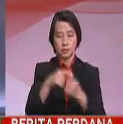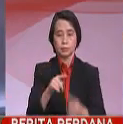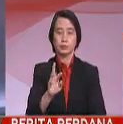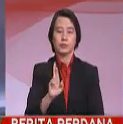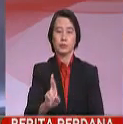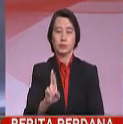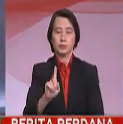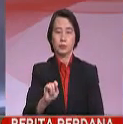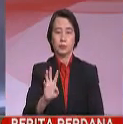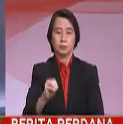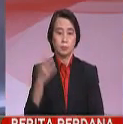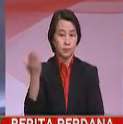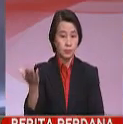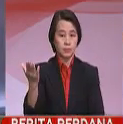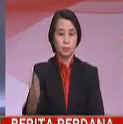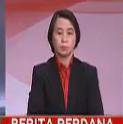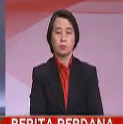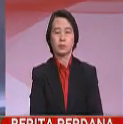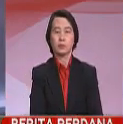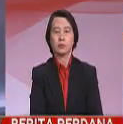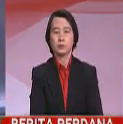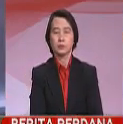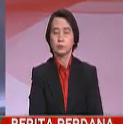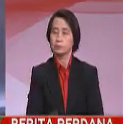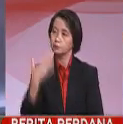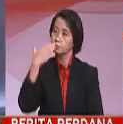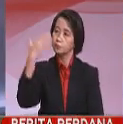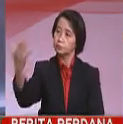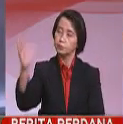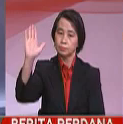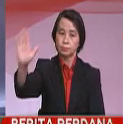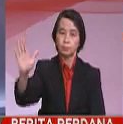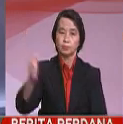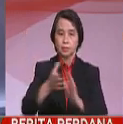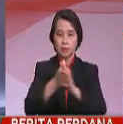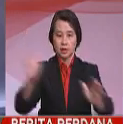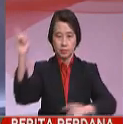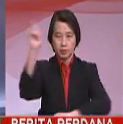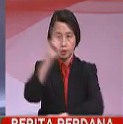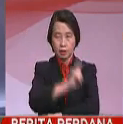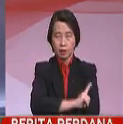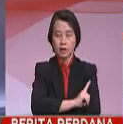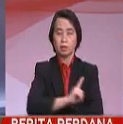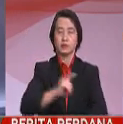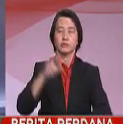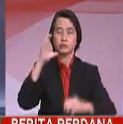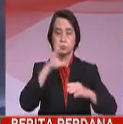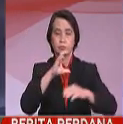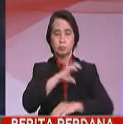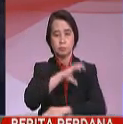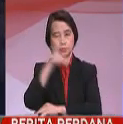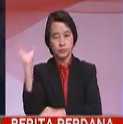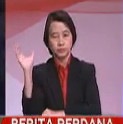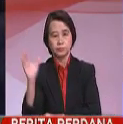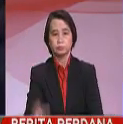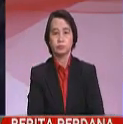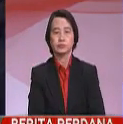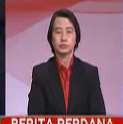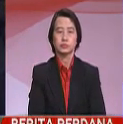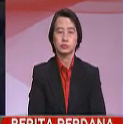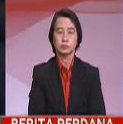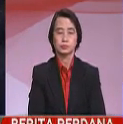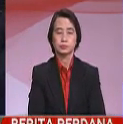dan juga Hanim di Angkasa Puri. Silakan. Terima kasih, Fabian. Selamat Hari Natal kepada Fabian. Baik, selanjutnya kita beralih